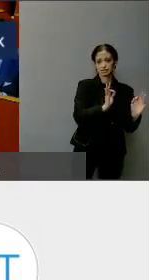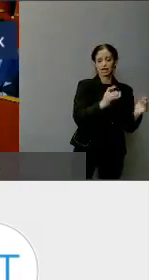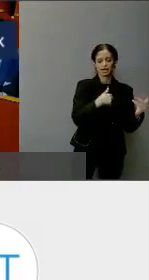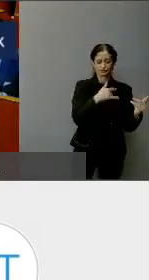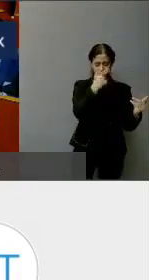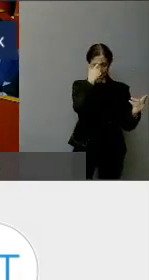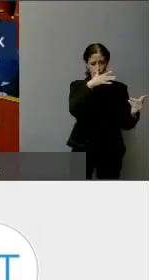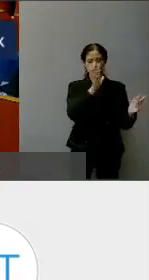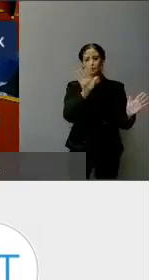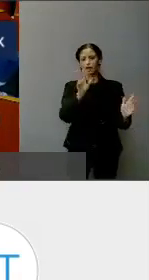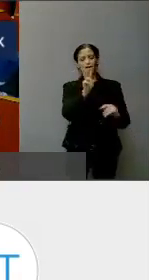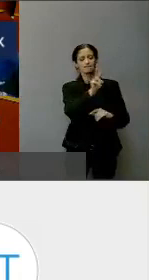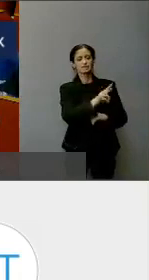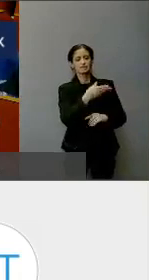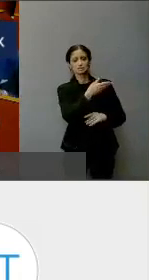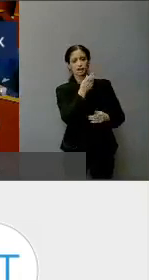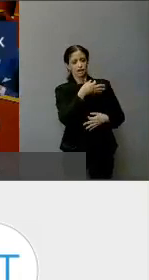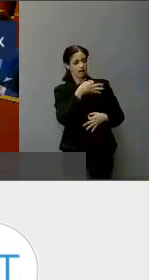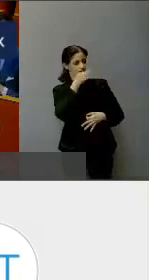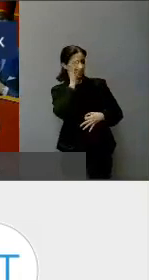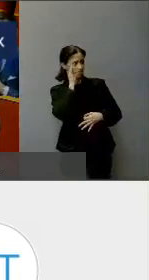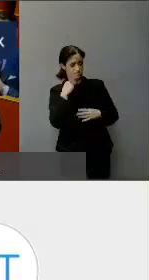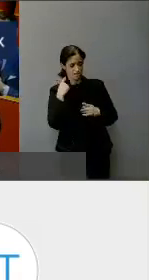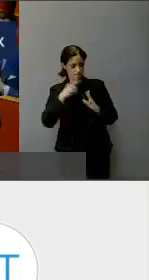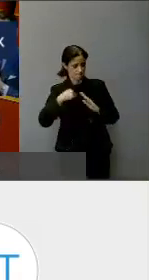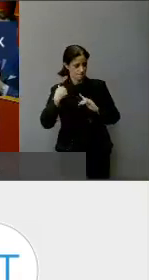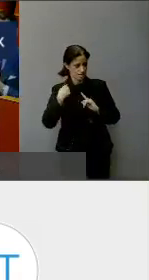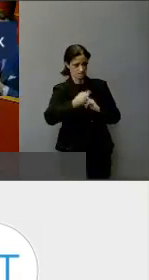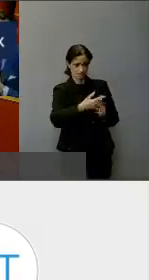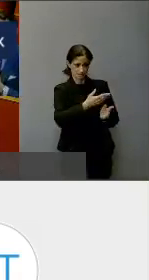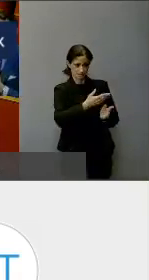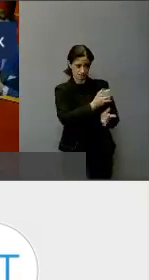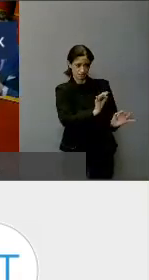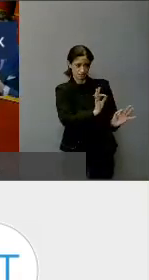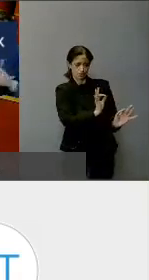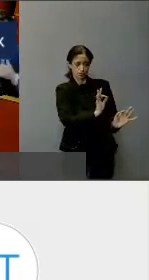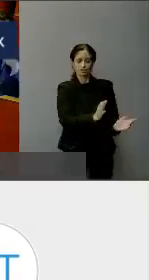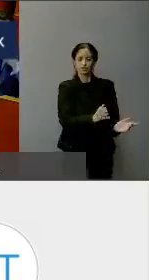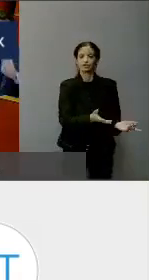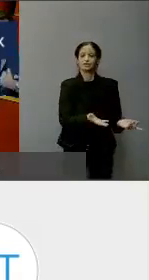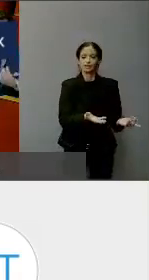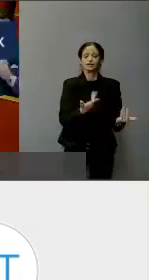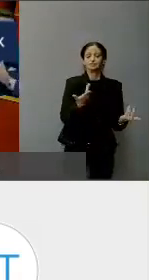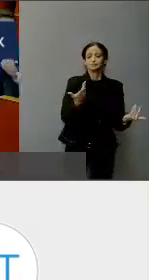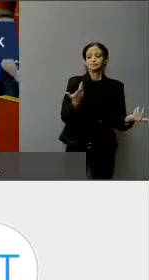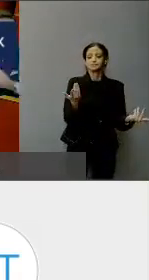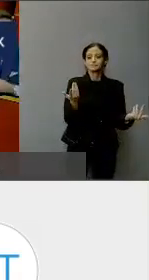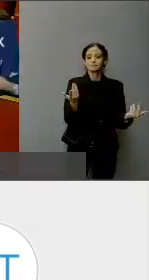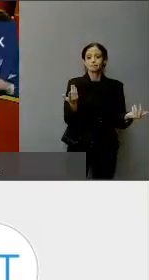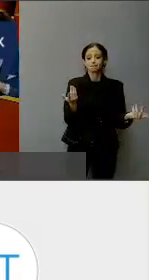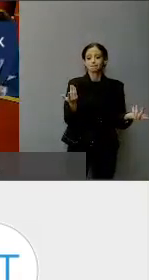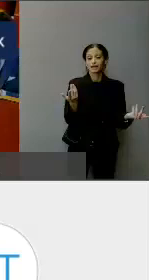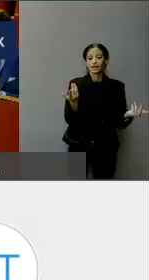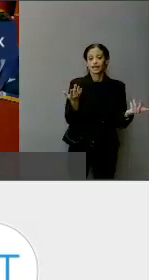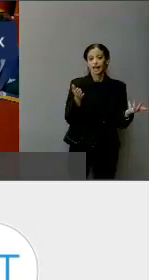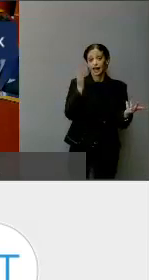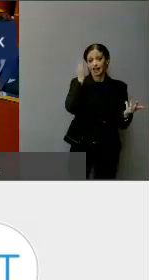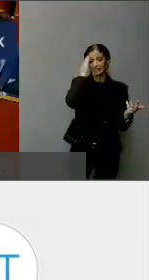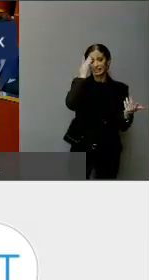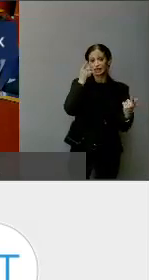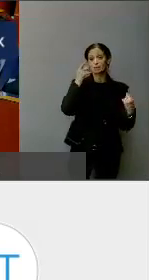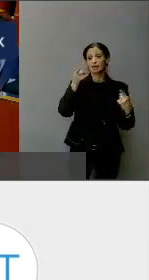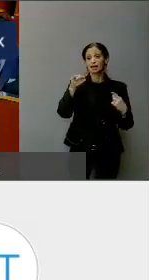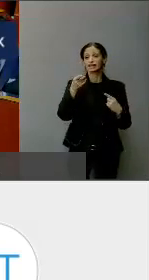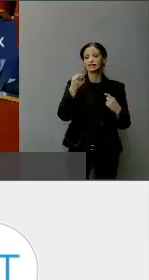ma a vesima lei non c'è andato a prendere il caffè in questi ultimi mesi è al di là di questo perché evidentemente lei va dove gli